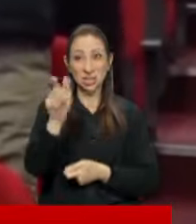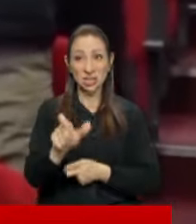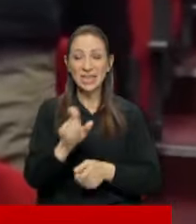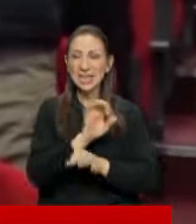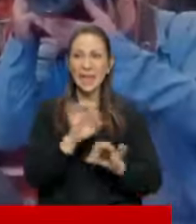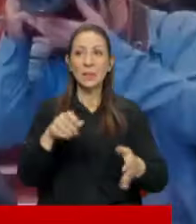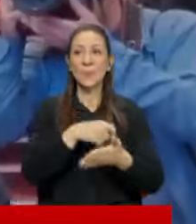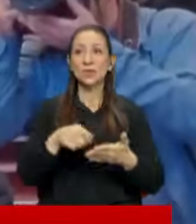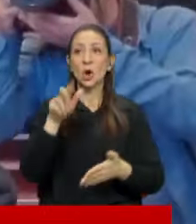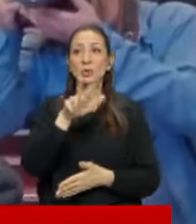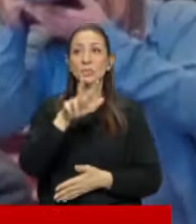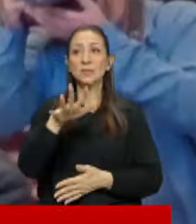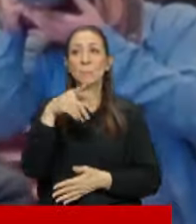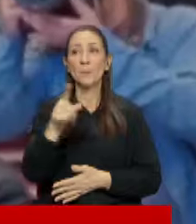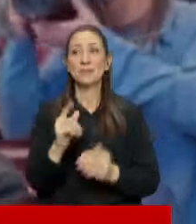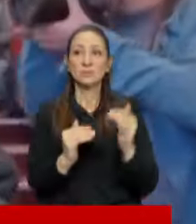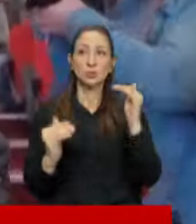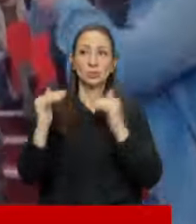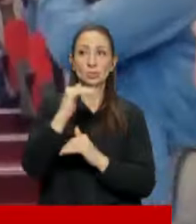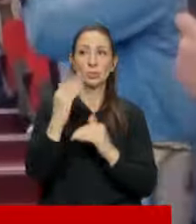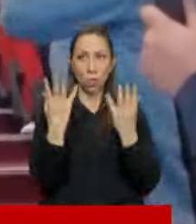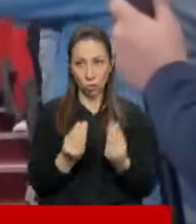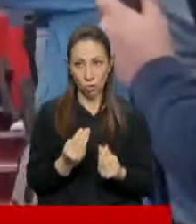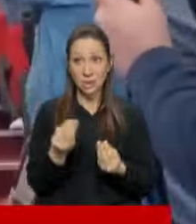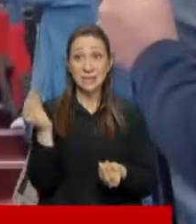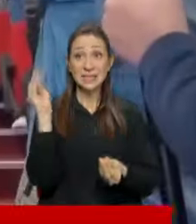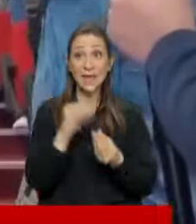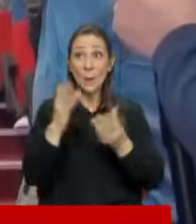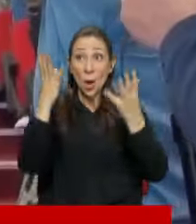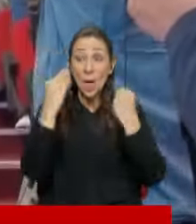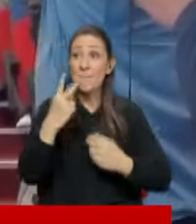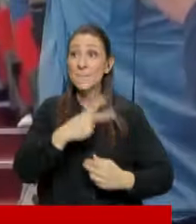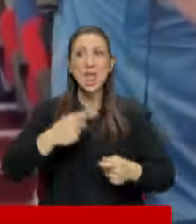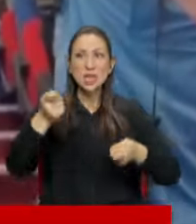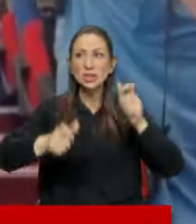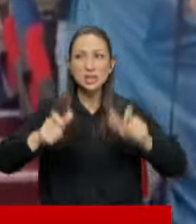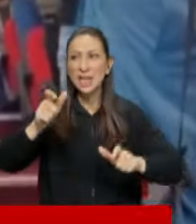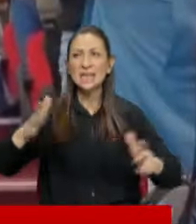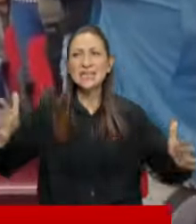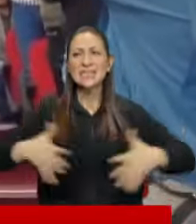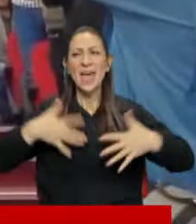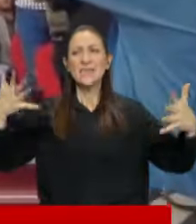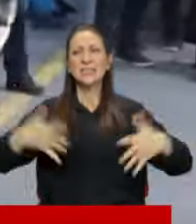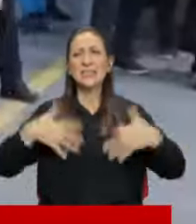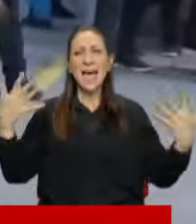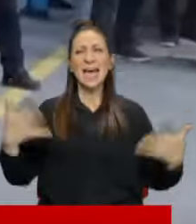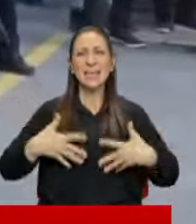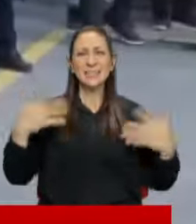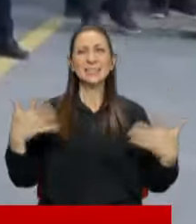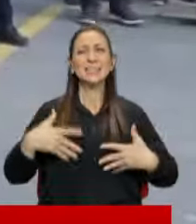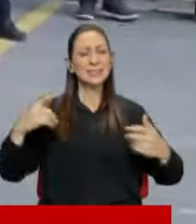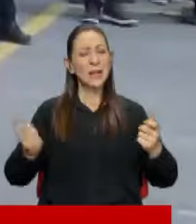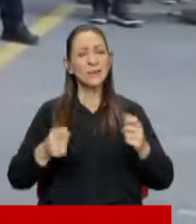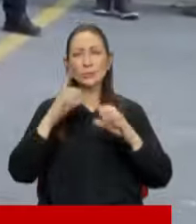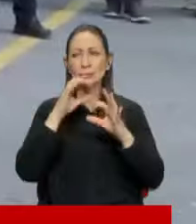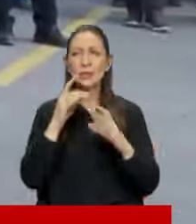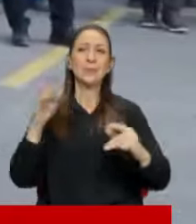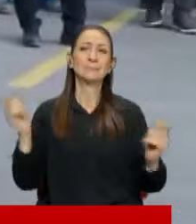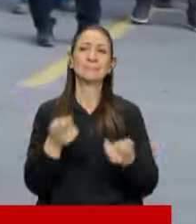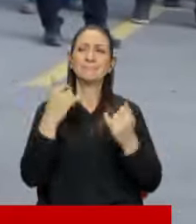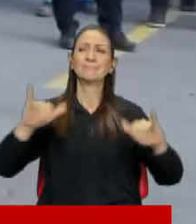net maaşı 35 bin liraya yükselmiş oldu. Zammı öğrenen belediye işçileri sevinçten yerinde duramadı. Davul zurna